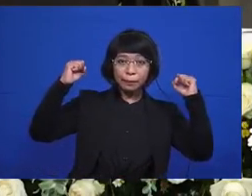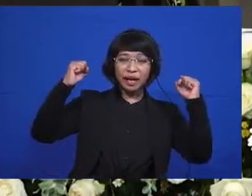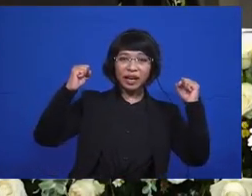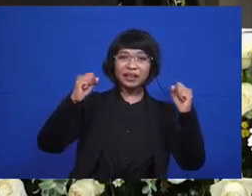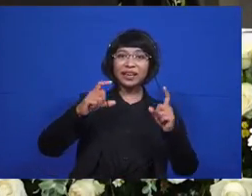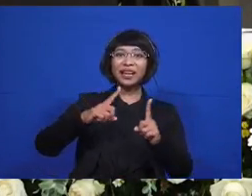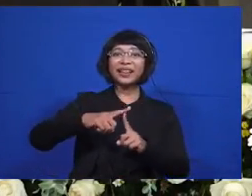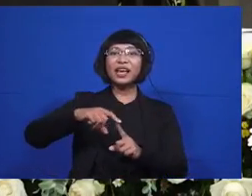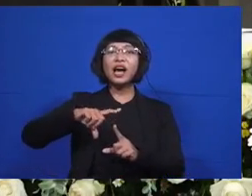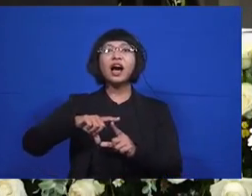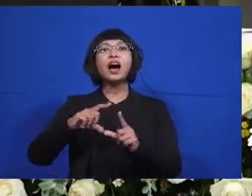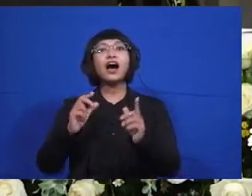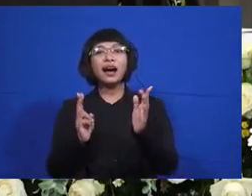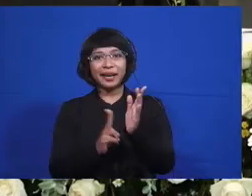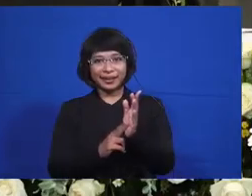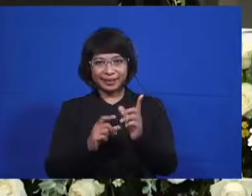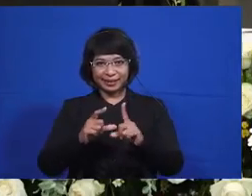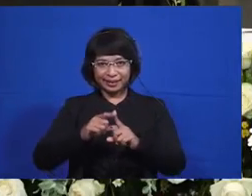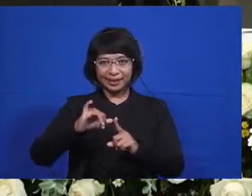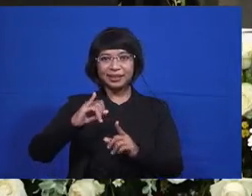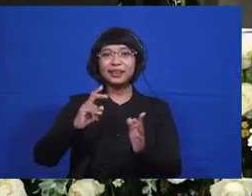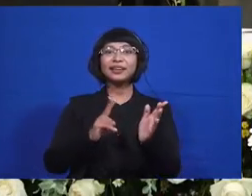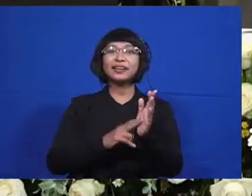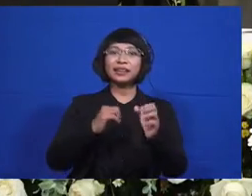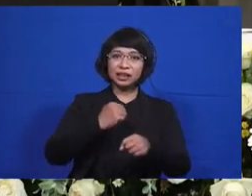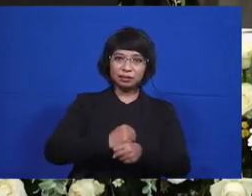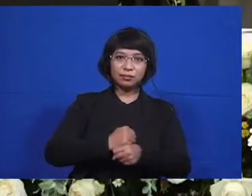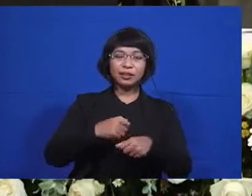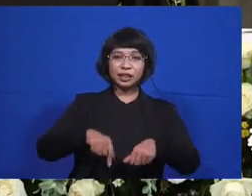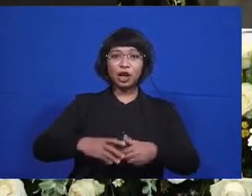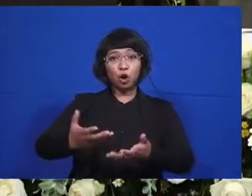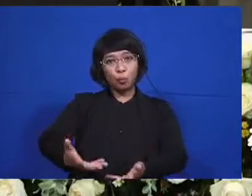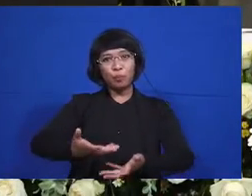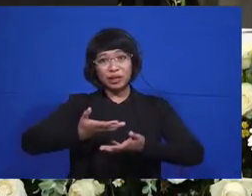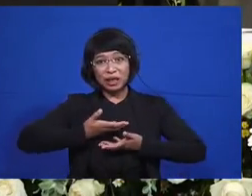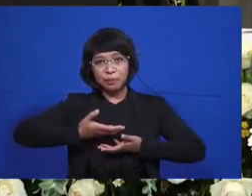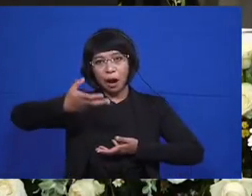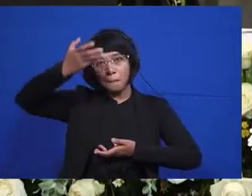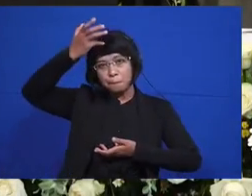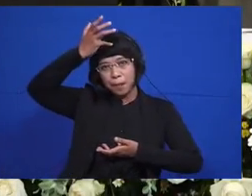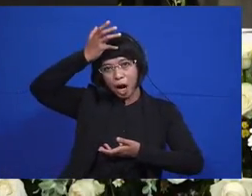Dan kini saatnya saya menerima mahkota yang disediakan bagi orang yang setia kepadanya.